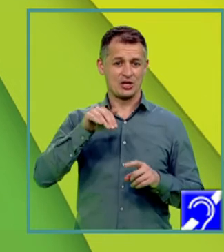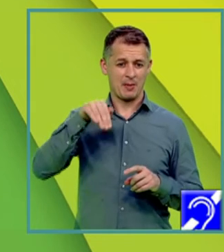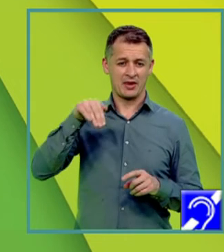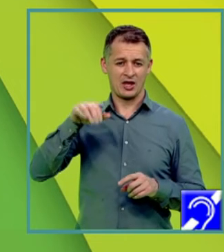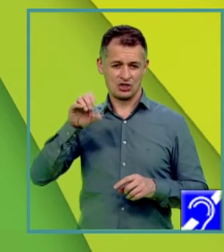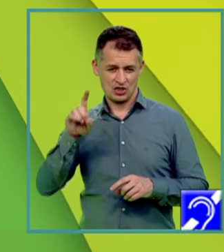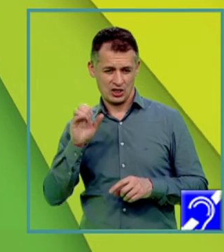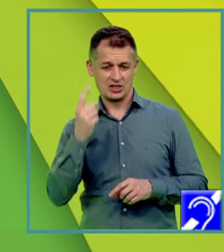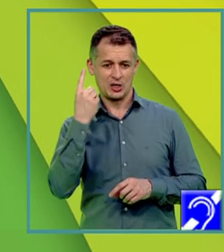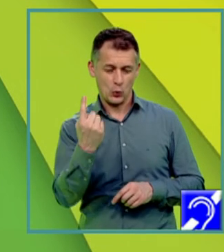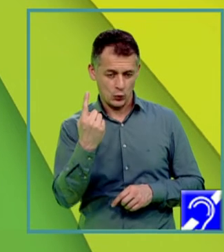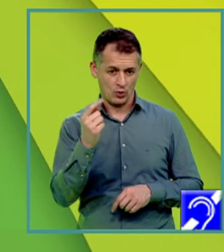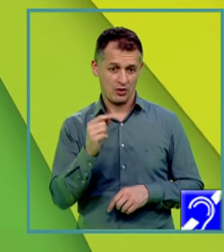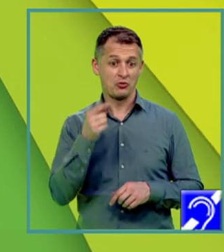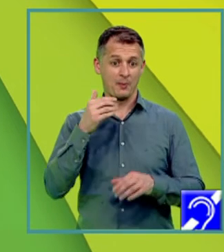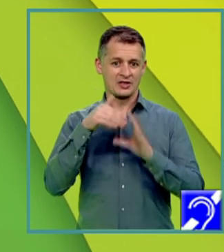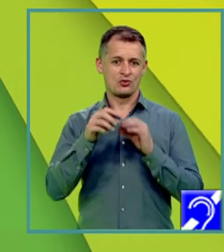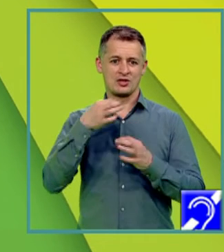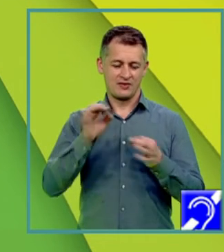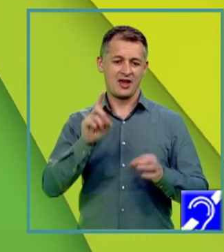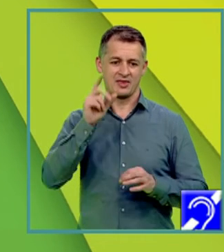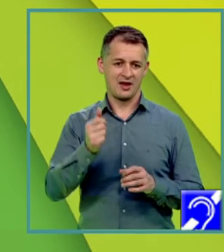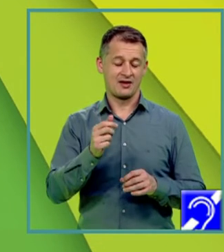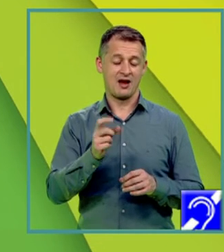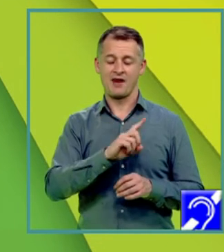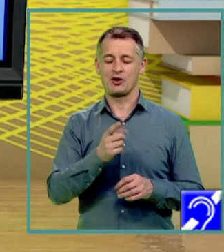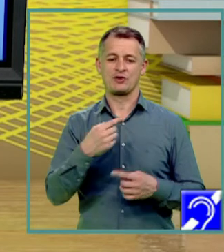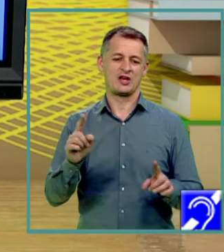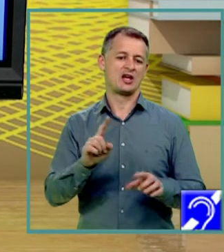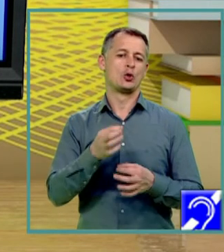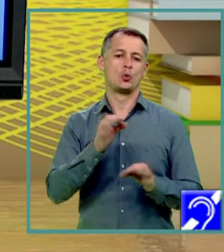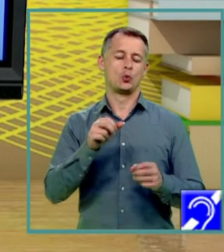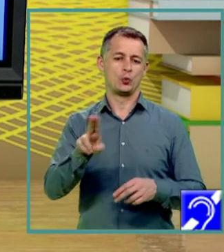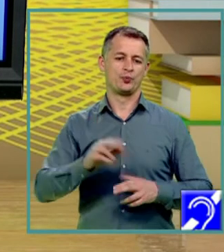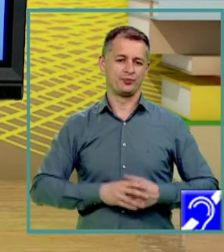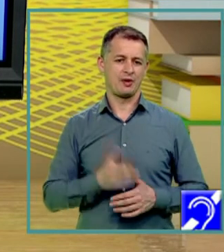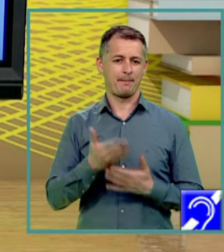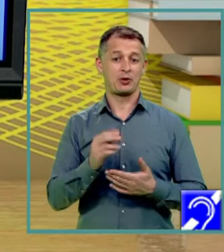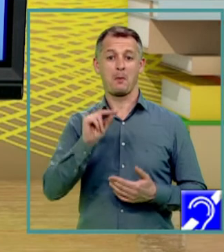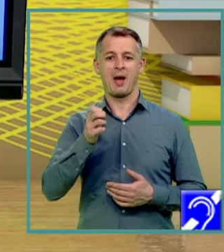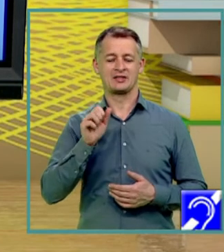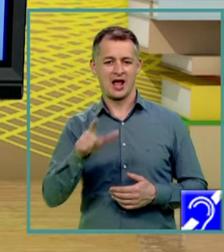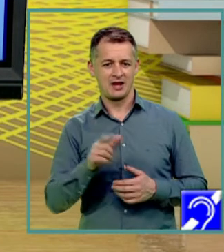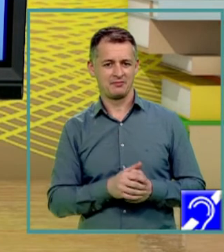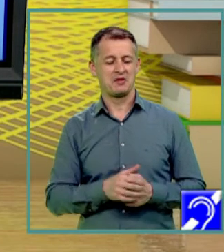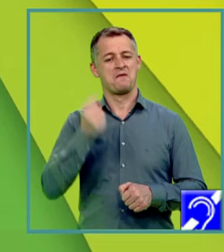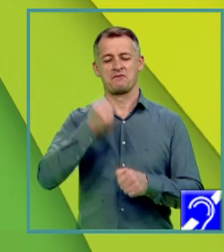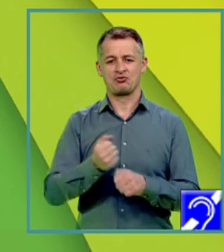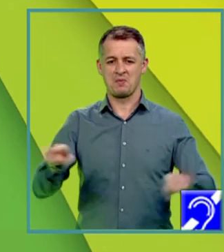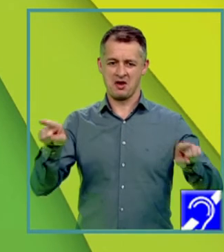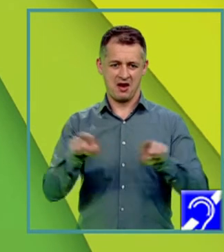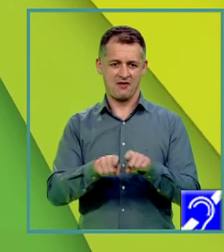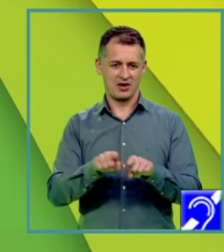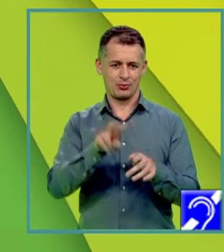este una atunci mesajul afișat va fi da altfel mesajul afișa va fi nu varianta Pascal procedăm similar